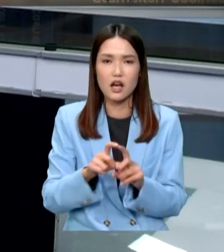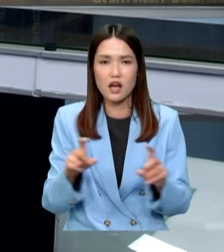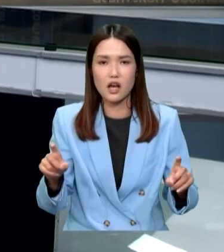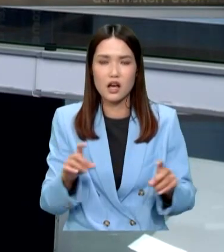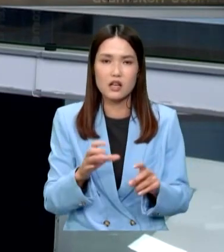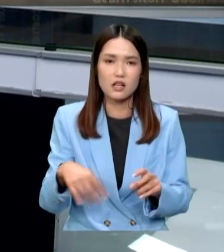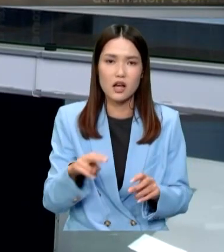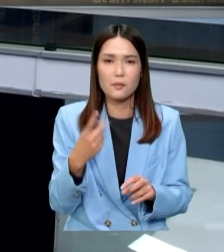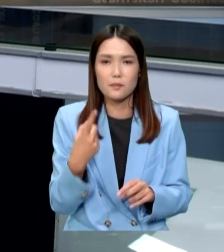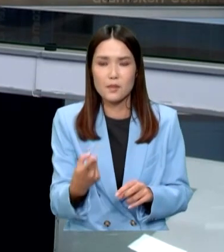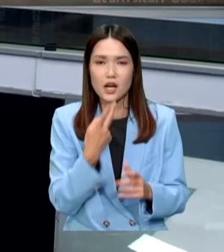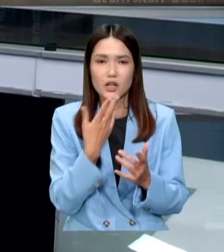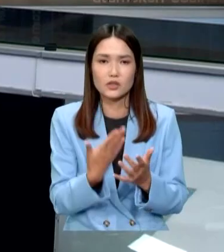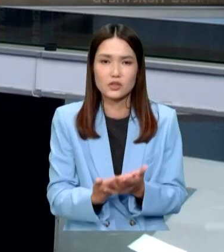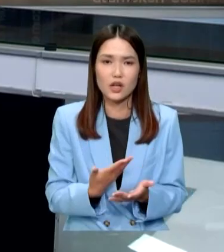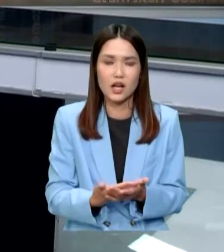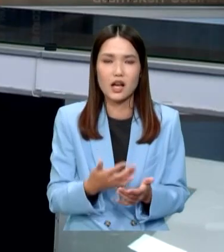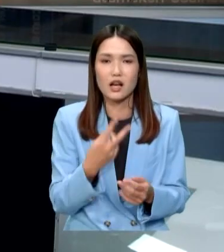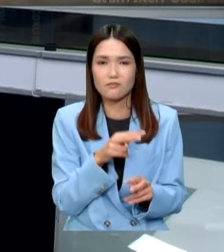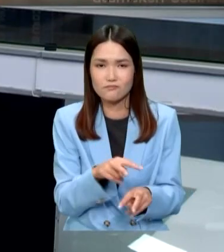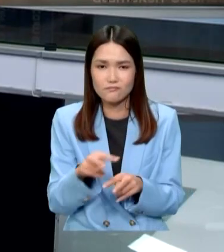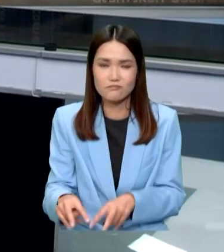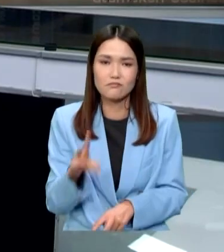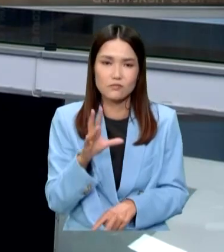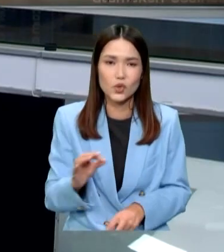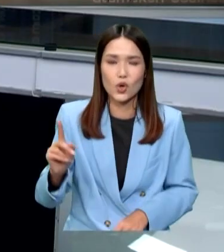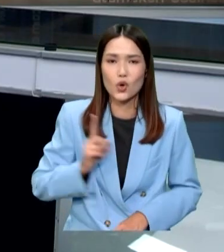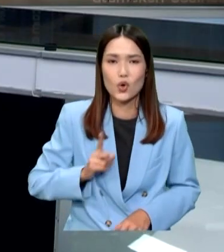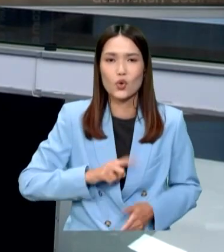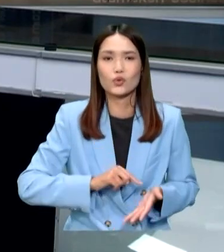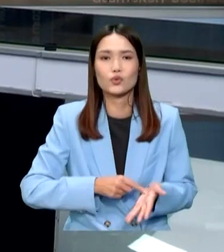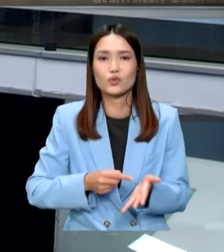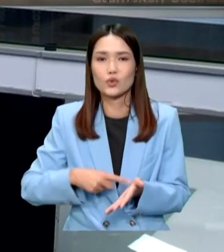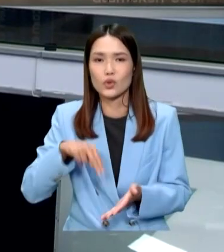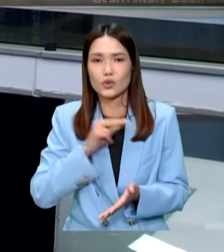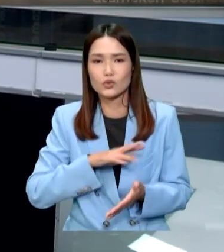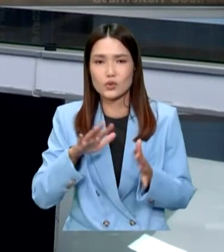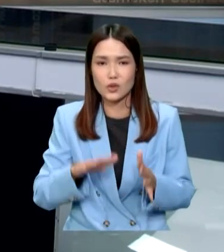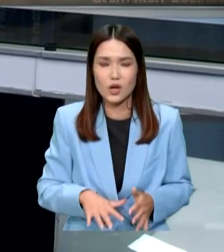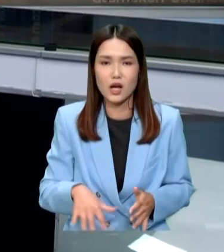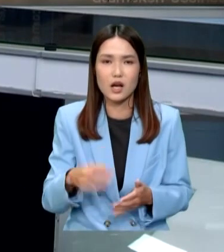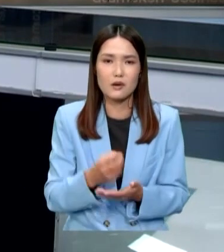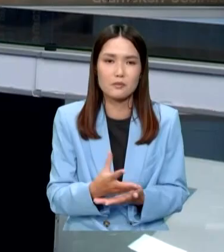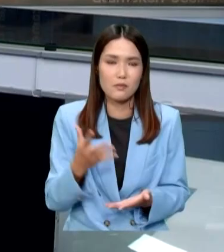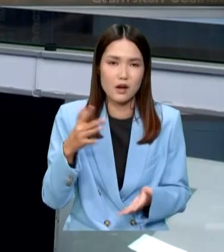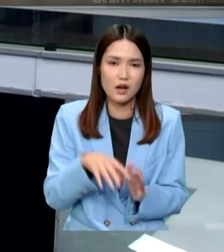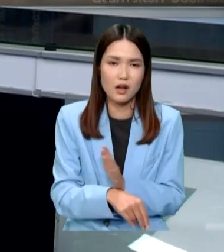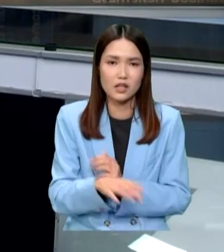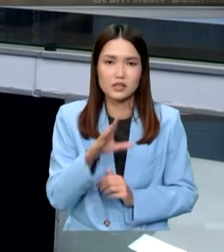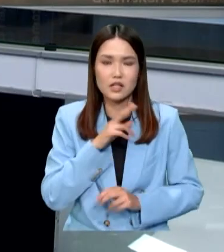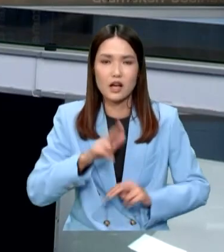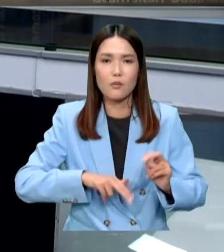Бәрі қолды бір сілтеп кетіп қалғылар келеді, бірақ олар күзететін нысандарда құны қымбат құрылғылар тұр. Ал